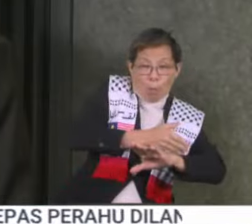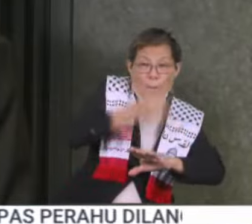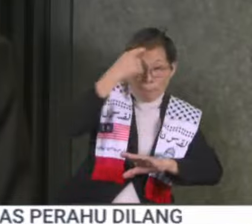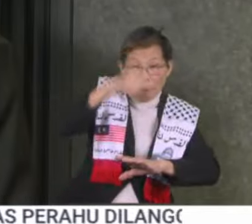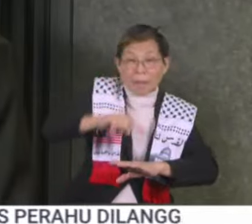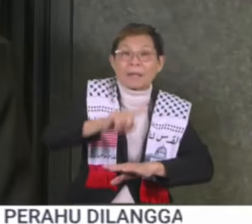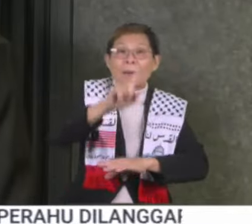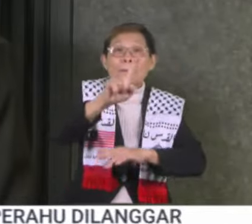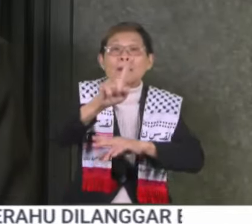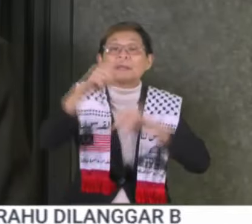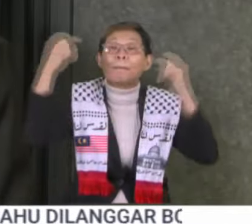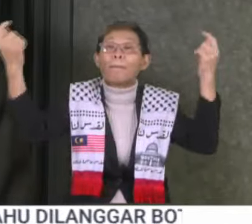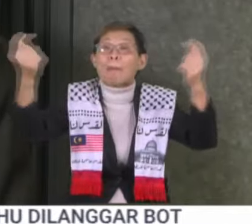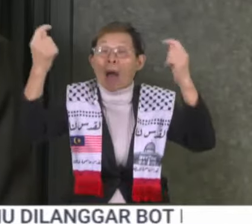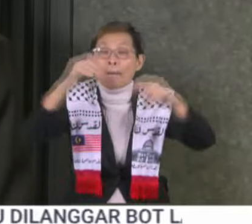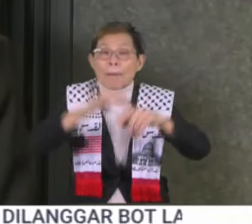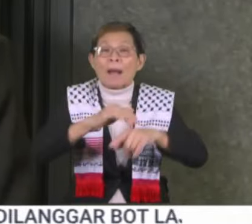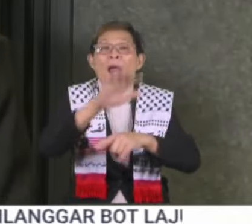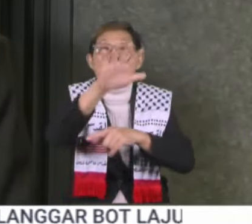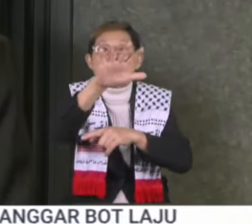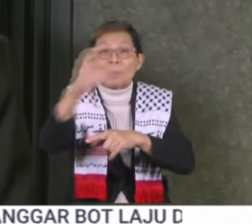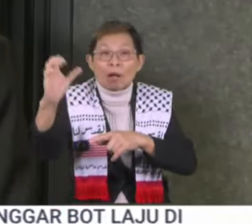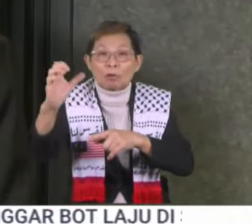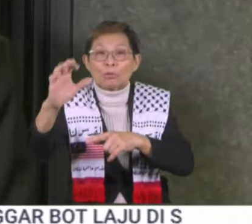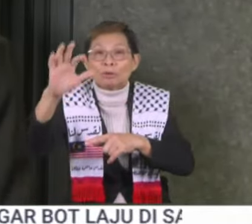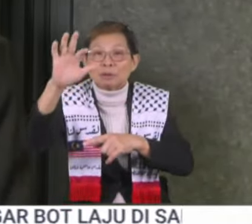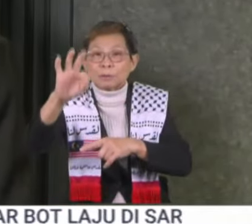bagi setiap musim perayaan iaitu pada harga